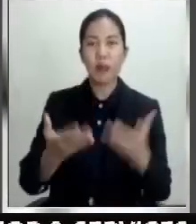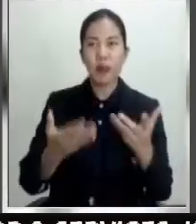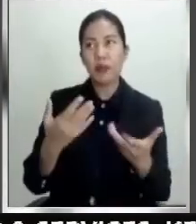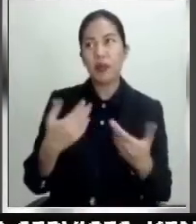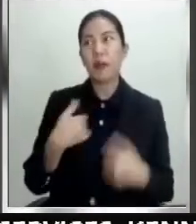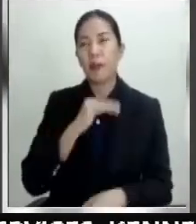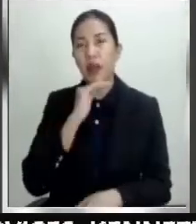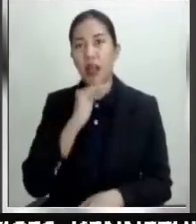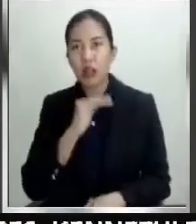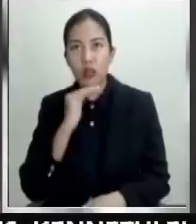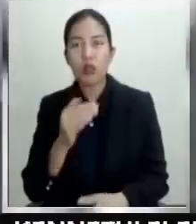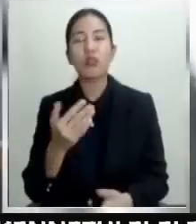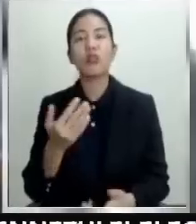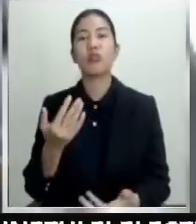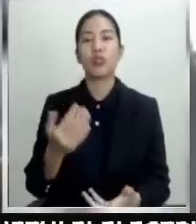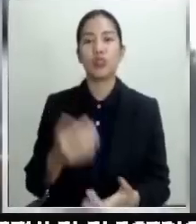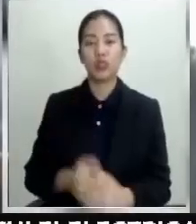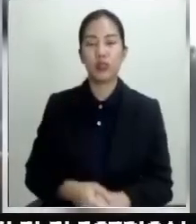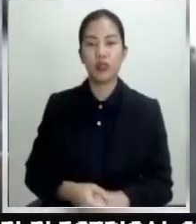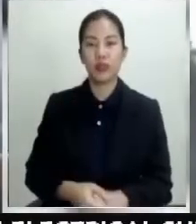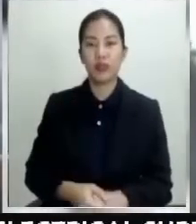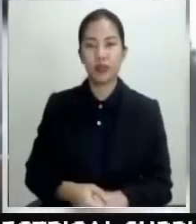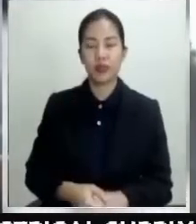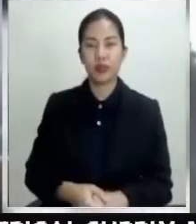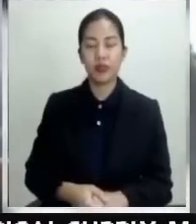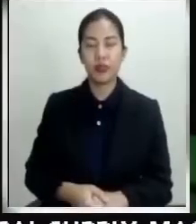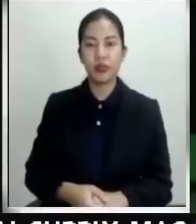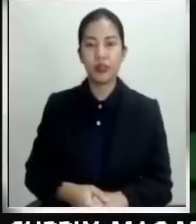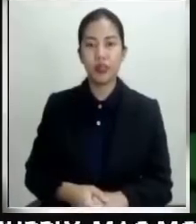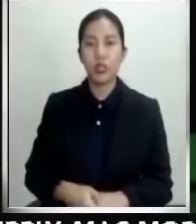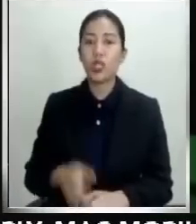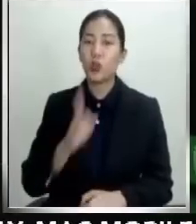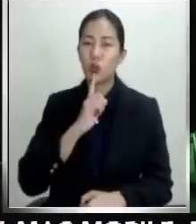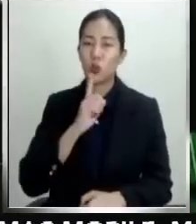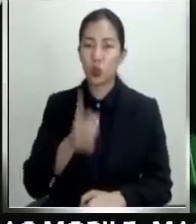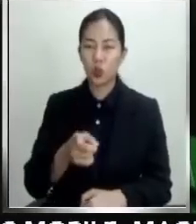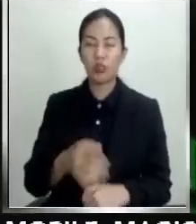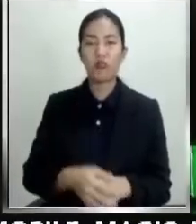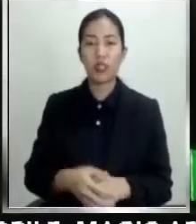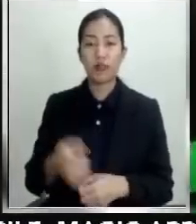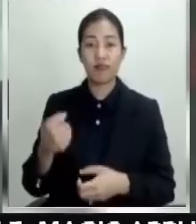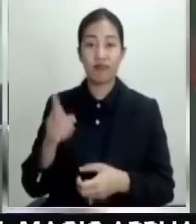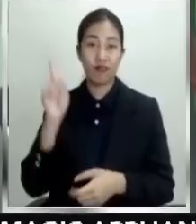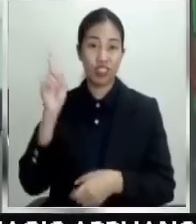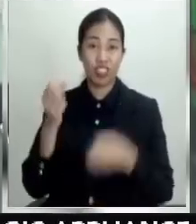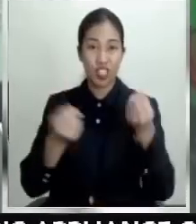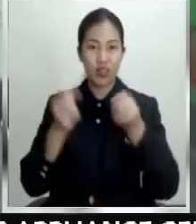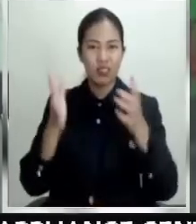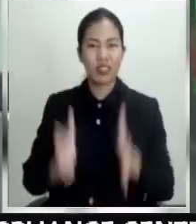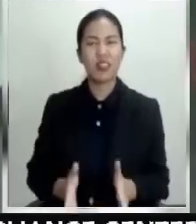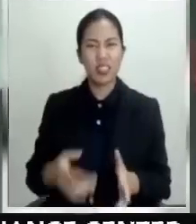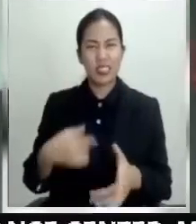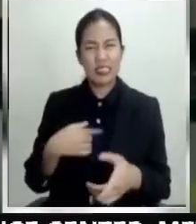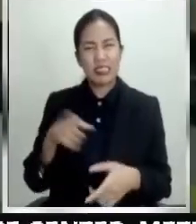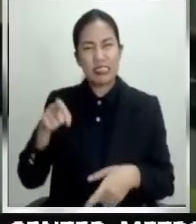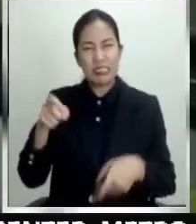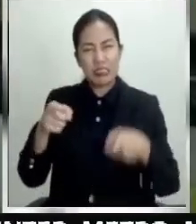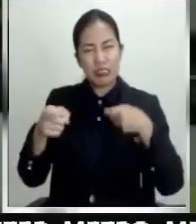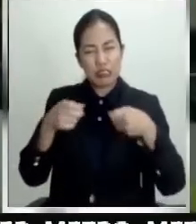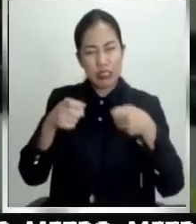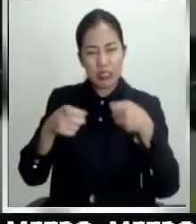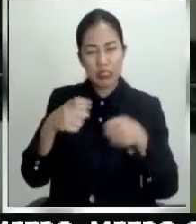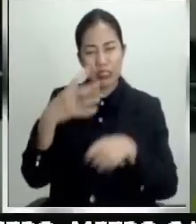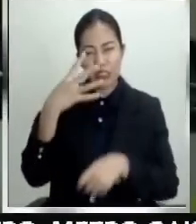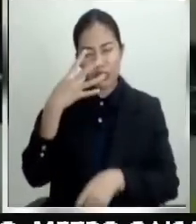hours of the night. Usually yan. Antok daw talaga ang kalaban ng bus driver na ito sa 12 oras na biyahe pa Bicol.